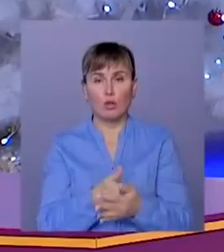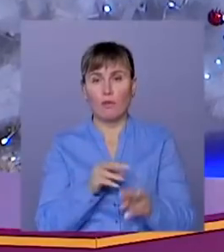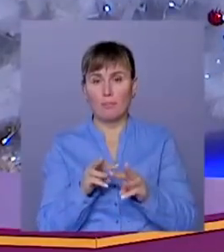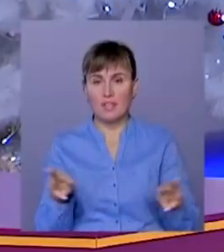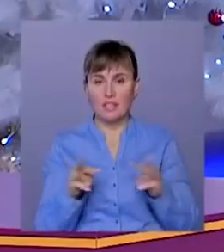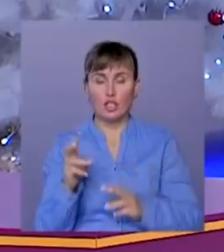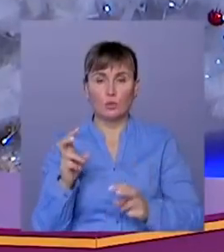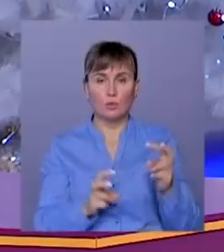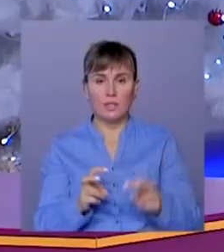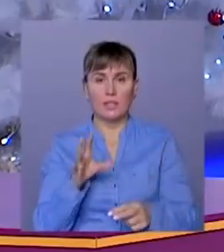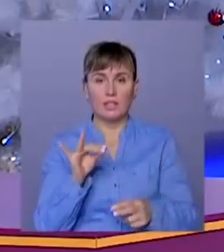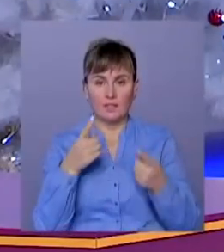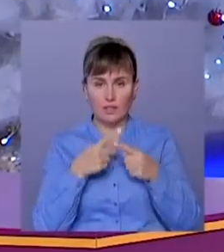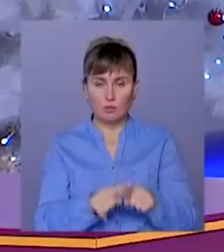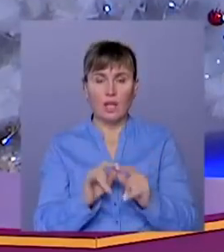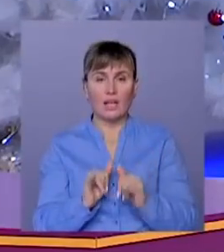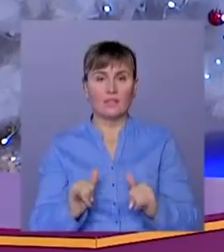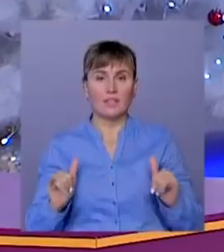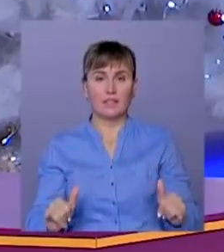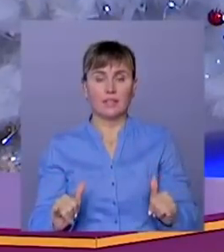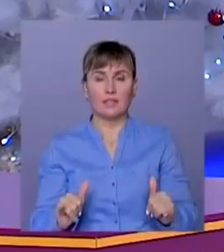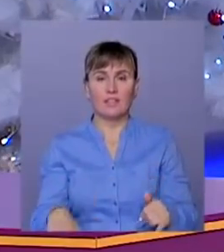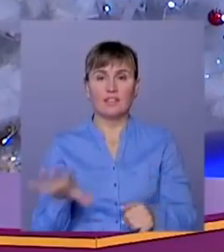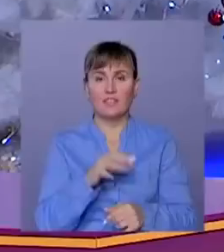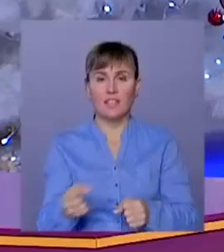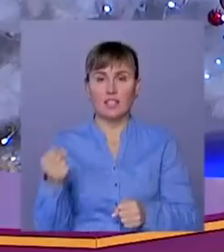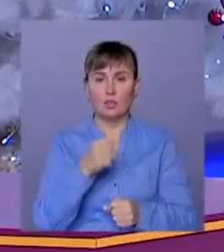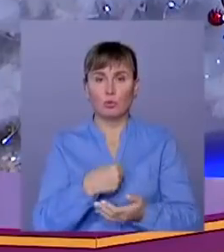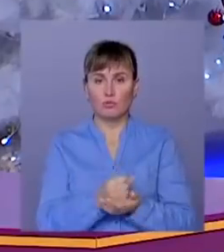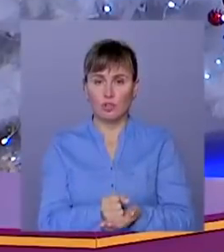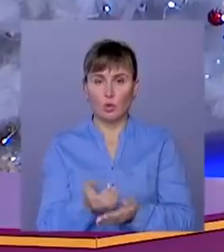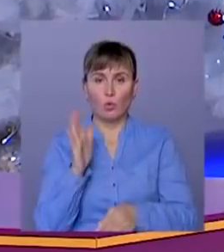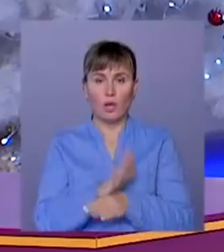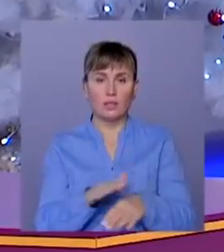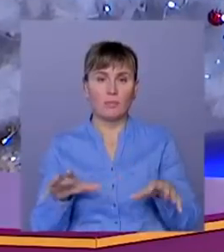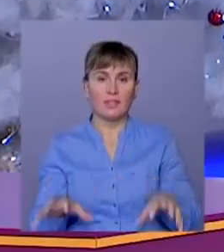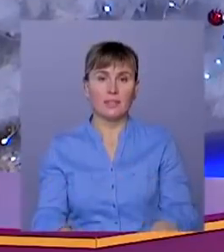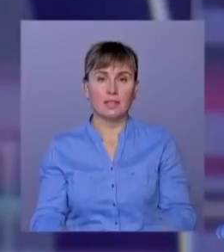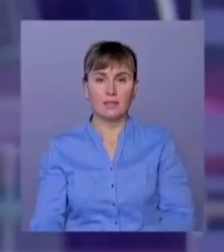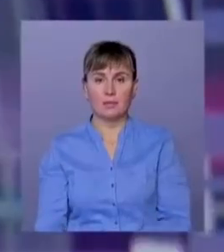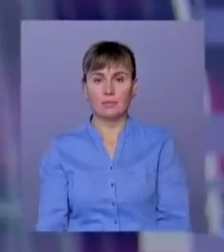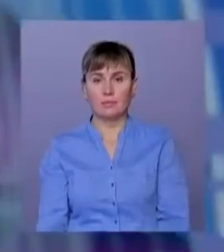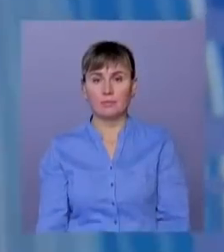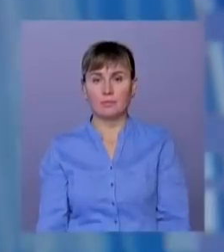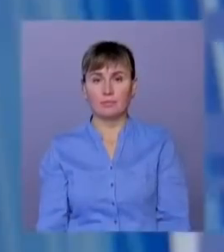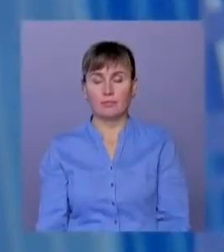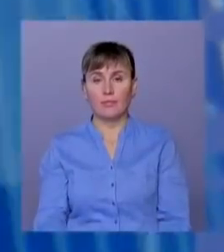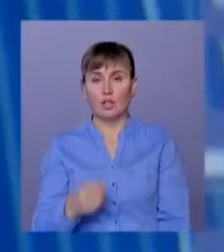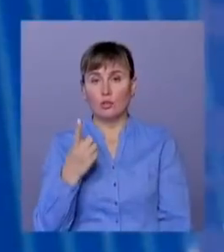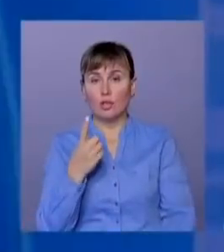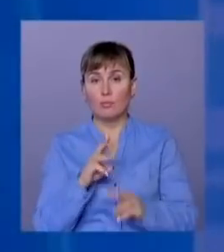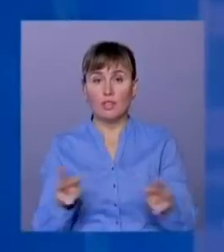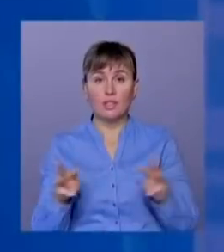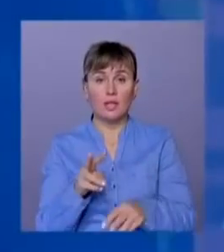министерство индустрии и инфраструктурного развития. Все назначения утверждены указом президента. Еще один